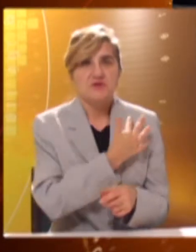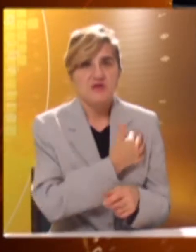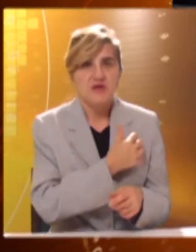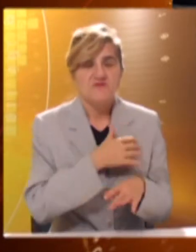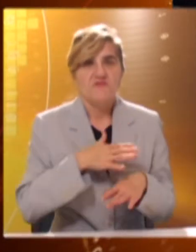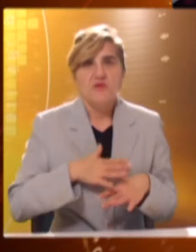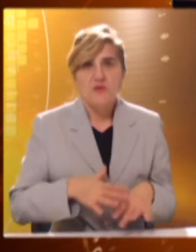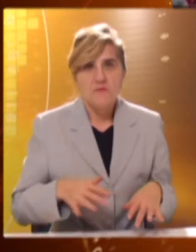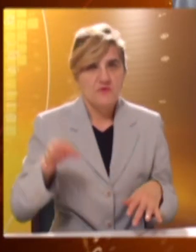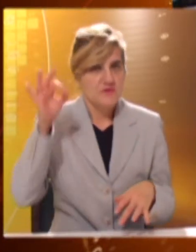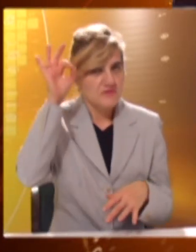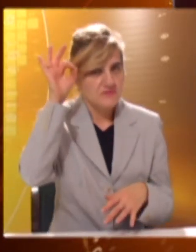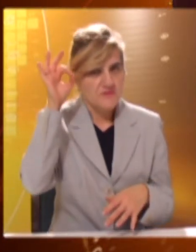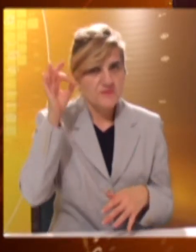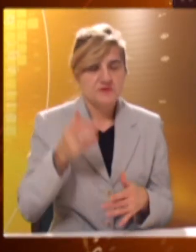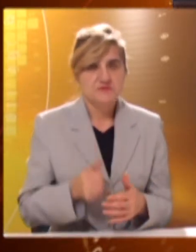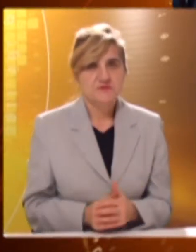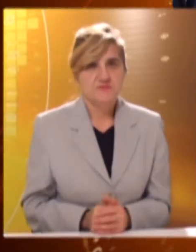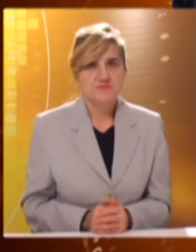hrvatske, bunjevačke i nemačke.